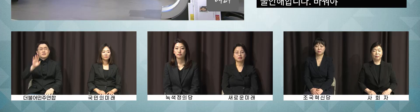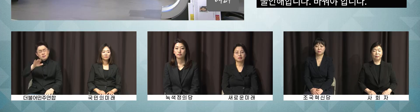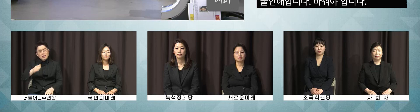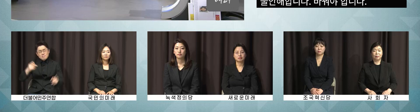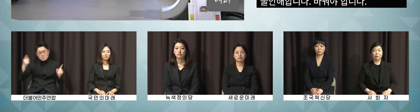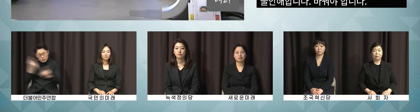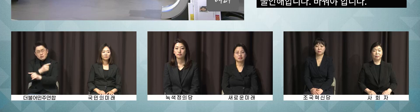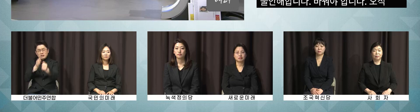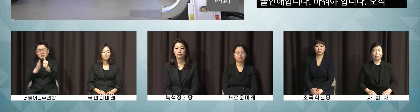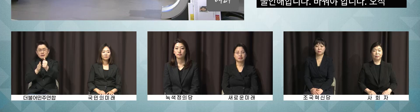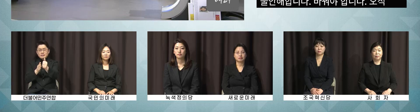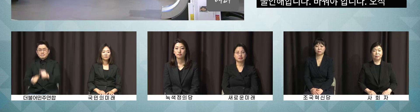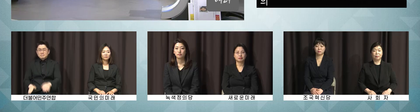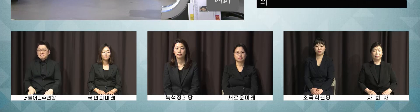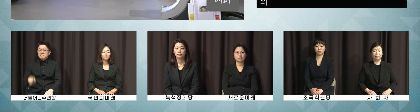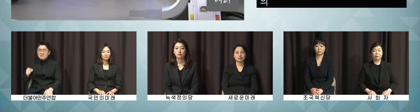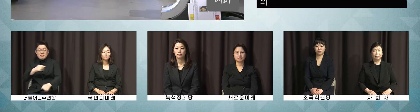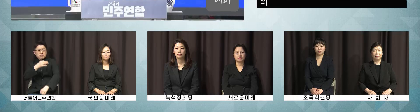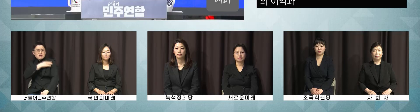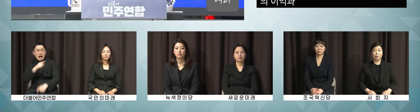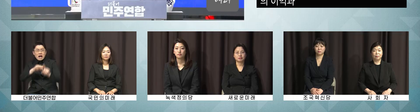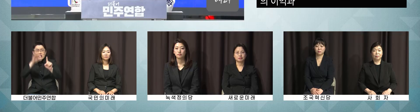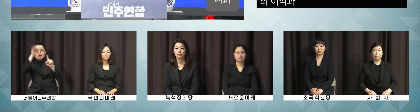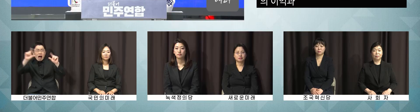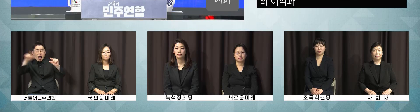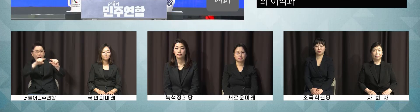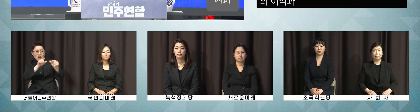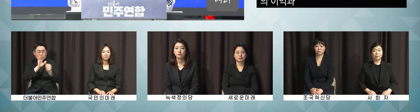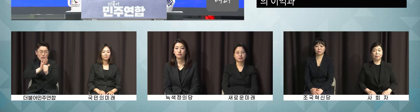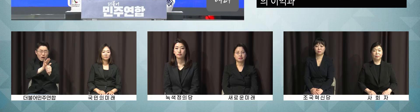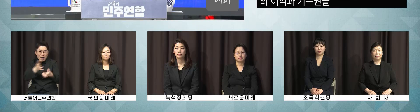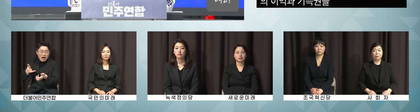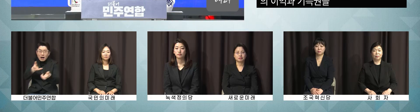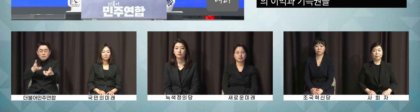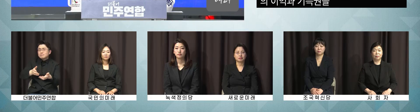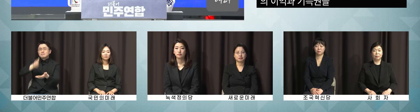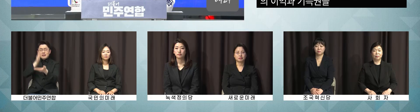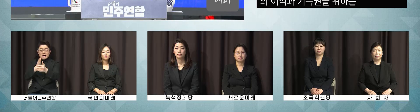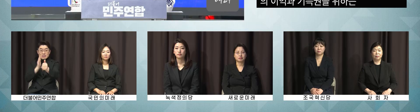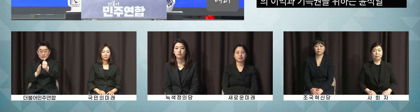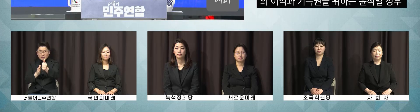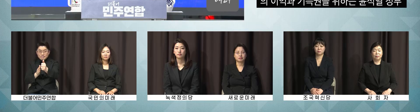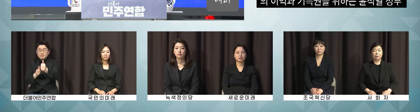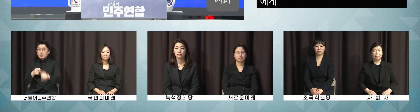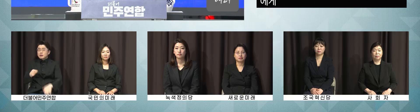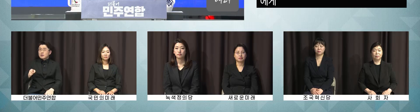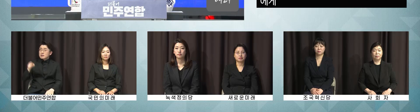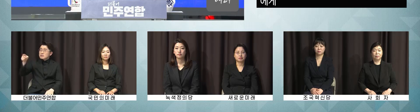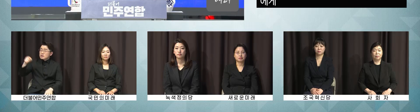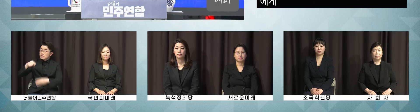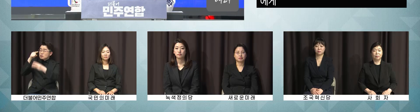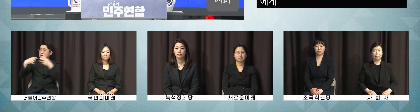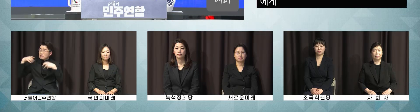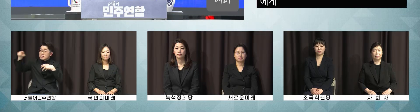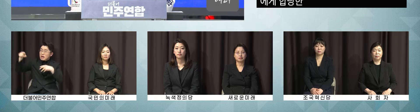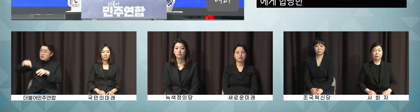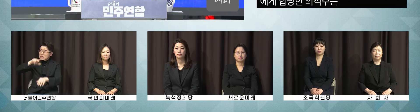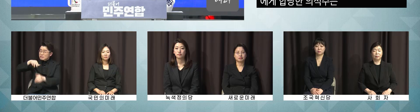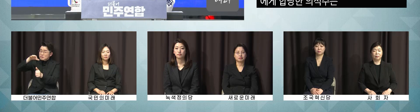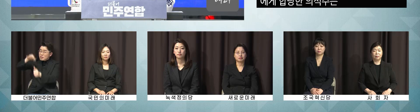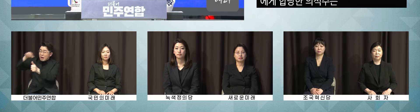오직 1%의 이익과 기득권을 위하는 윤석열 정부에게 합당한 의석수는 101석이